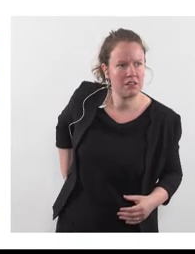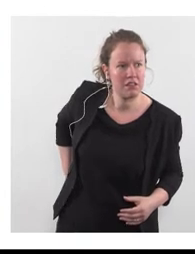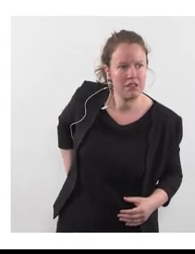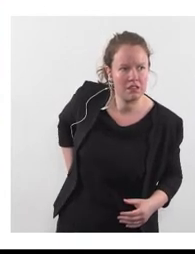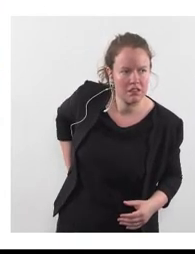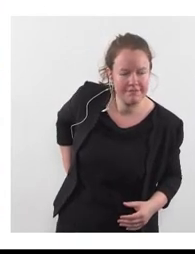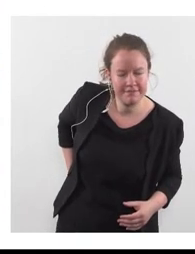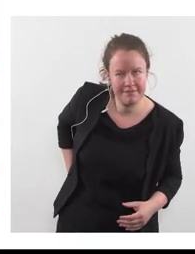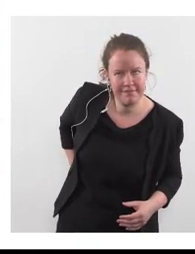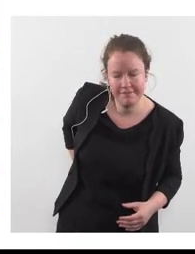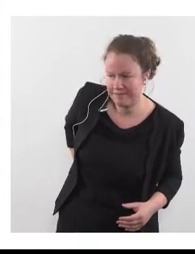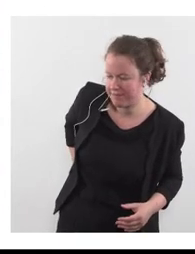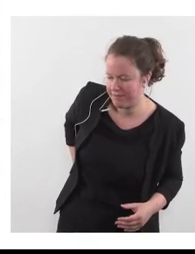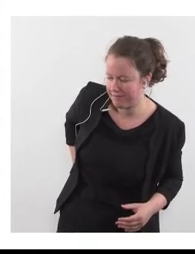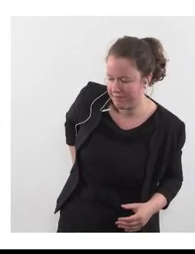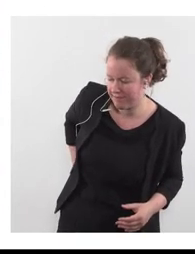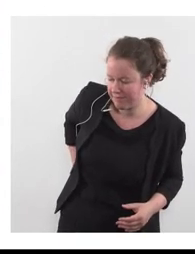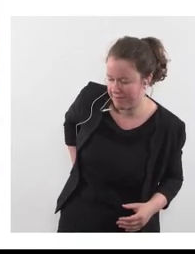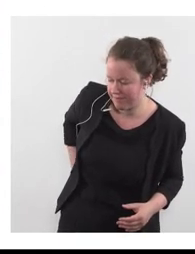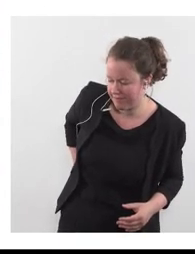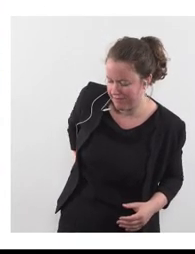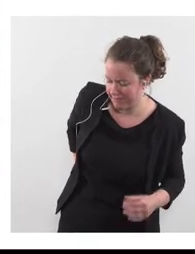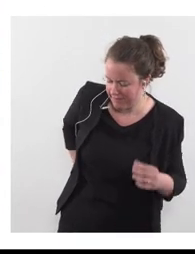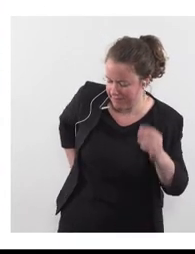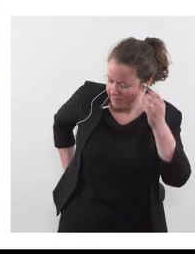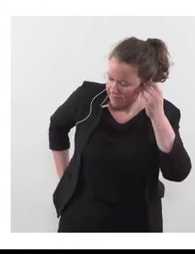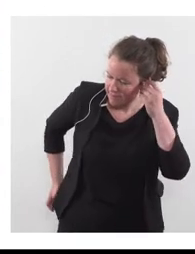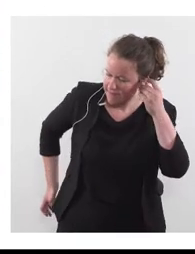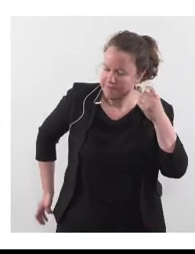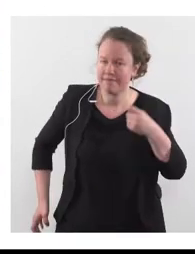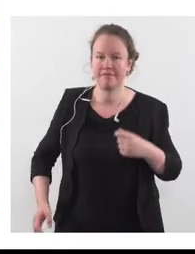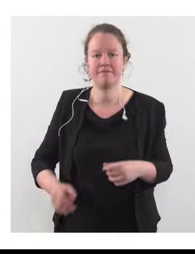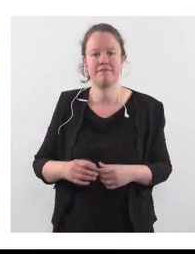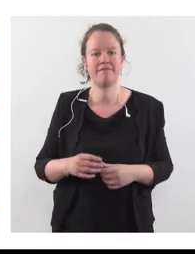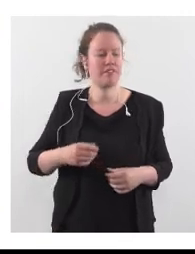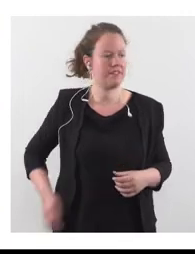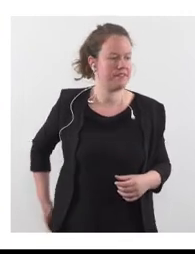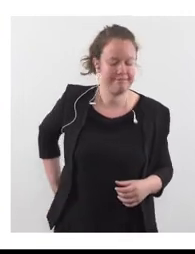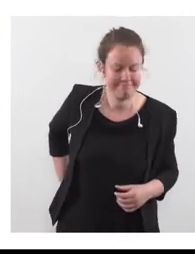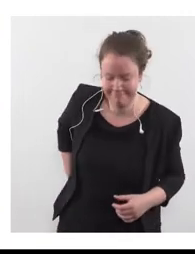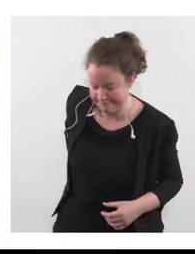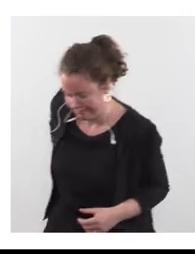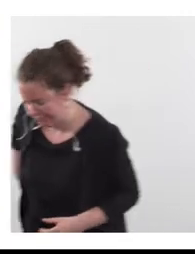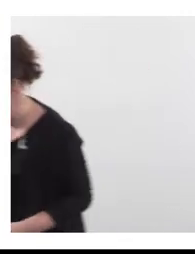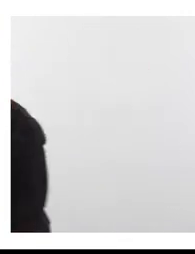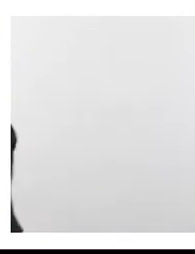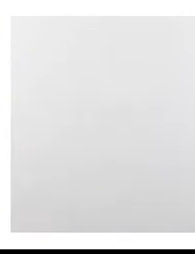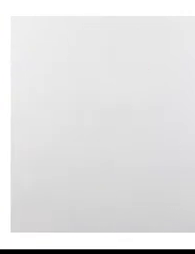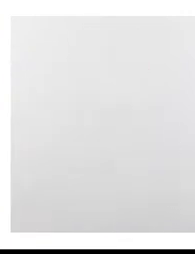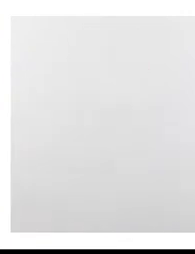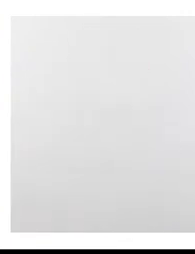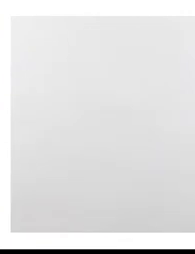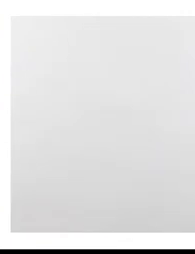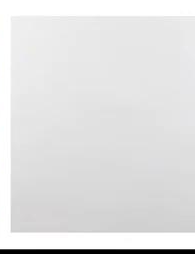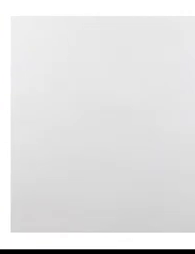respectif. Bienvenue aussi à ceux qui sont à distance. On est heureux de pouvoir échanger avec vous aujourd'hui et demain sur toute